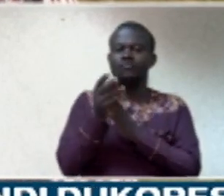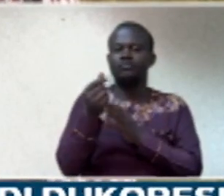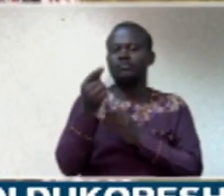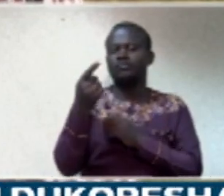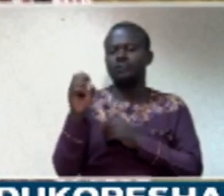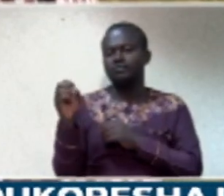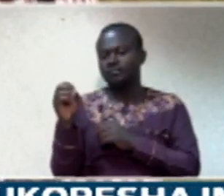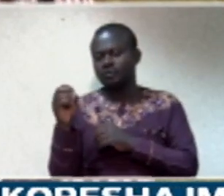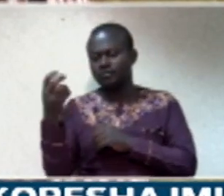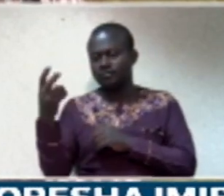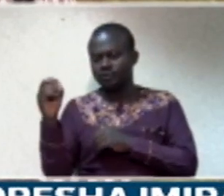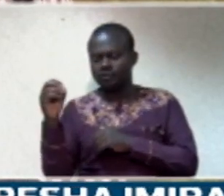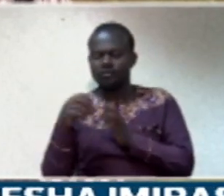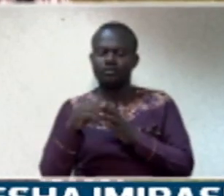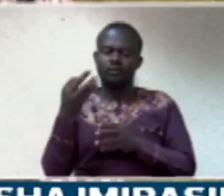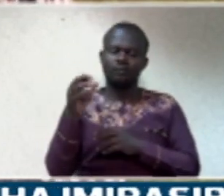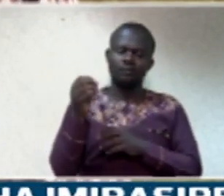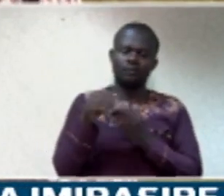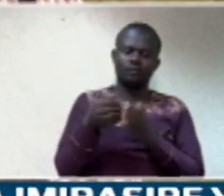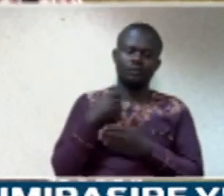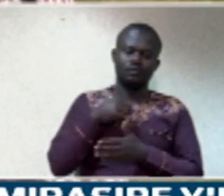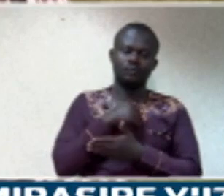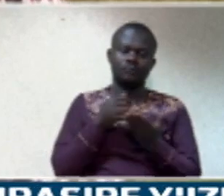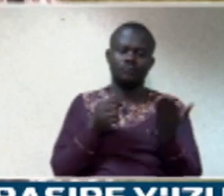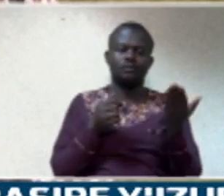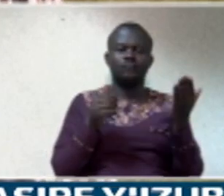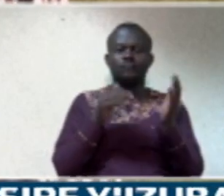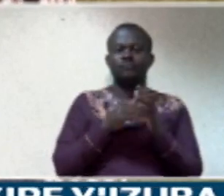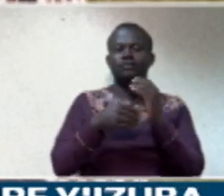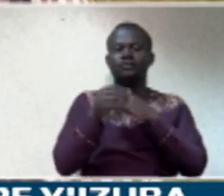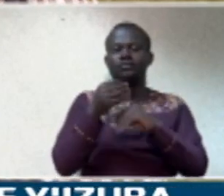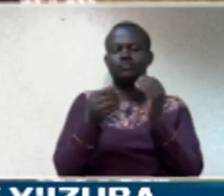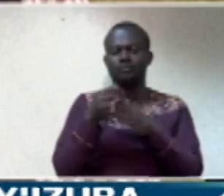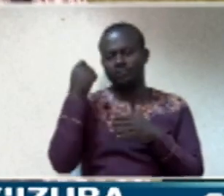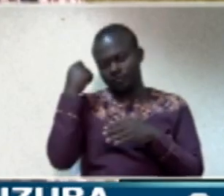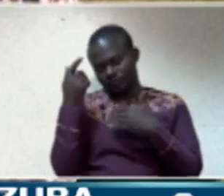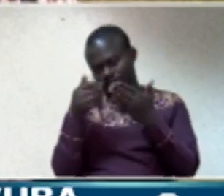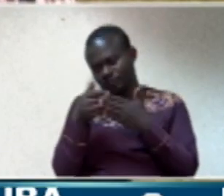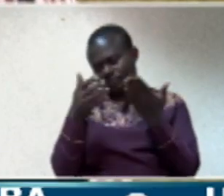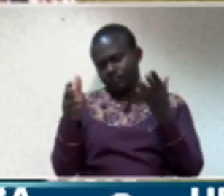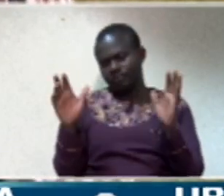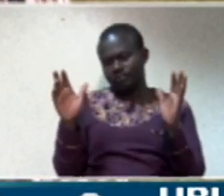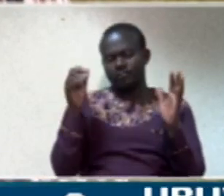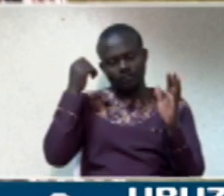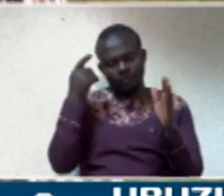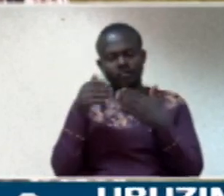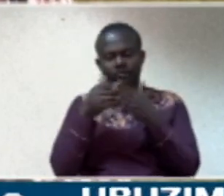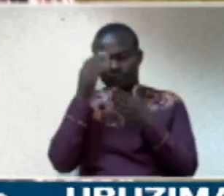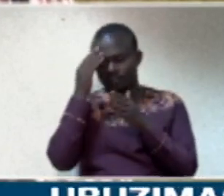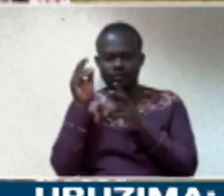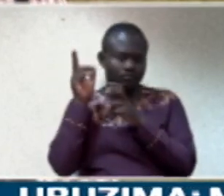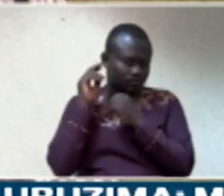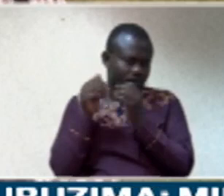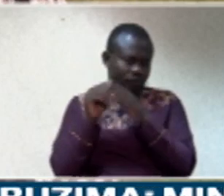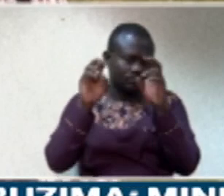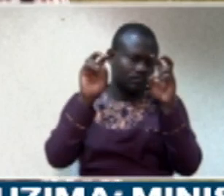100,000, 200,000, 300,000 ngo ka kazi nikarangira ngo wongere ujye gucuruza ibiyobyabwenge ngo uve kuri ako kazi karangiye. Ni ukugira ngo wumve ko